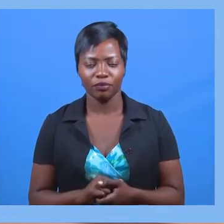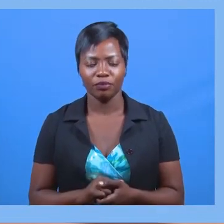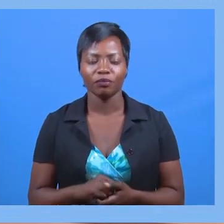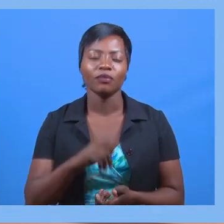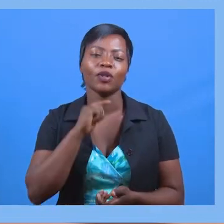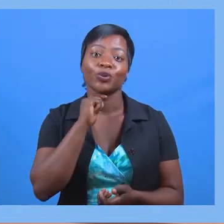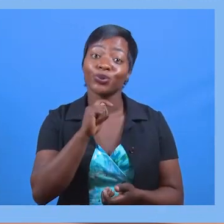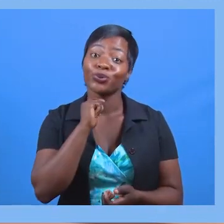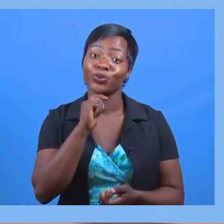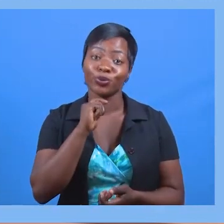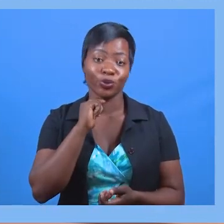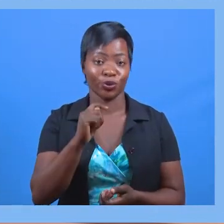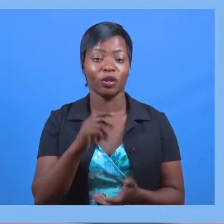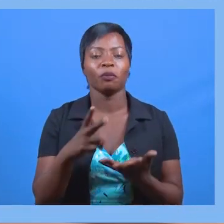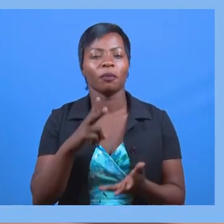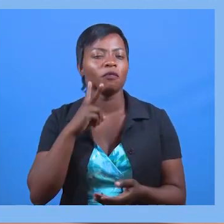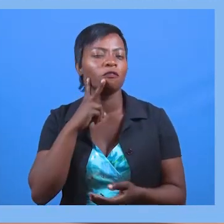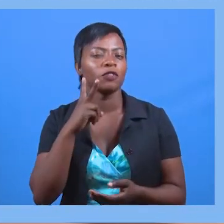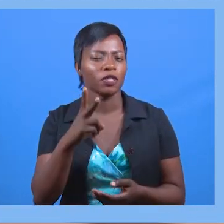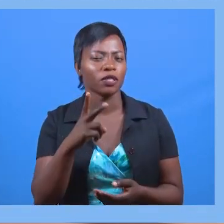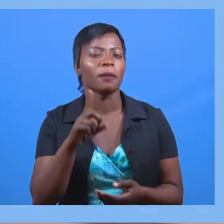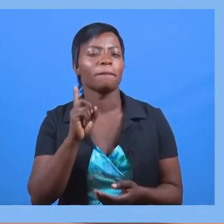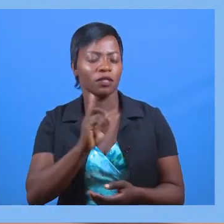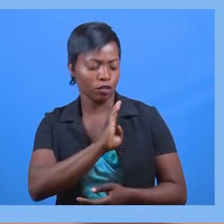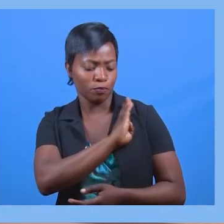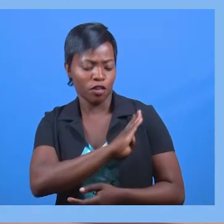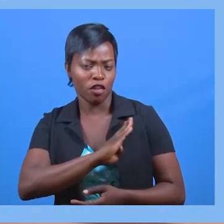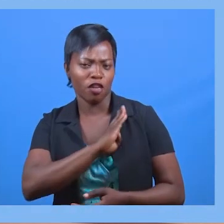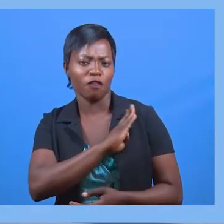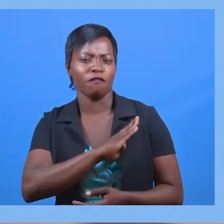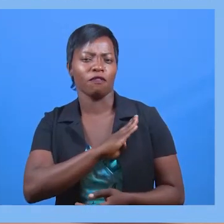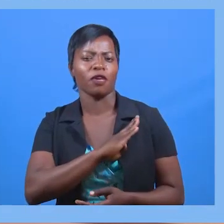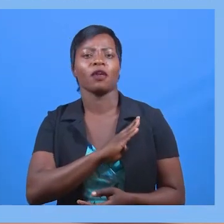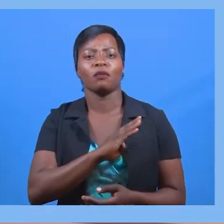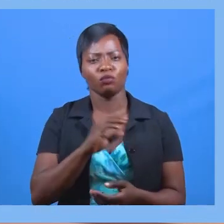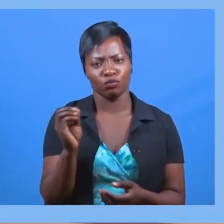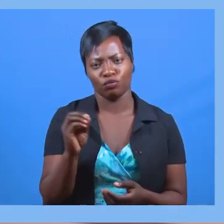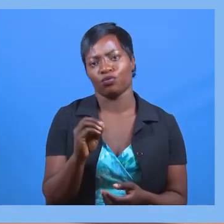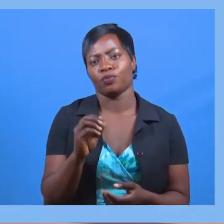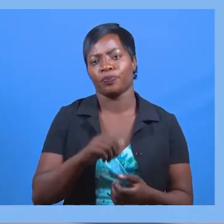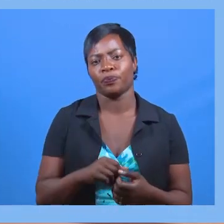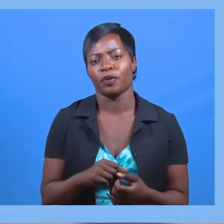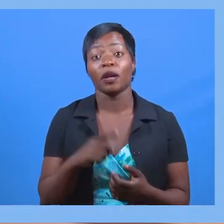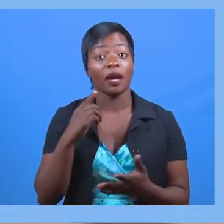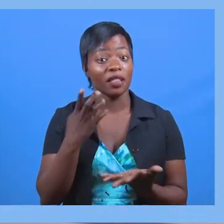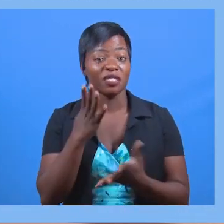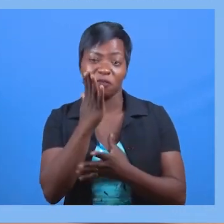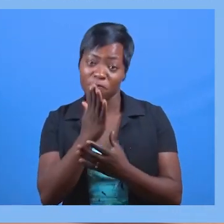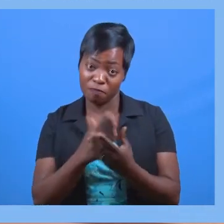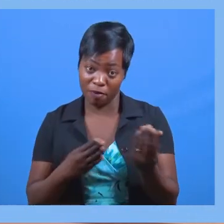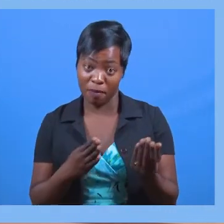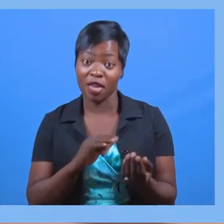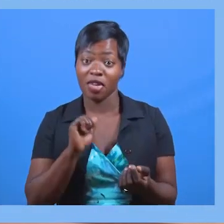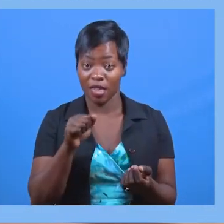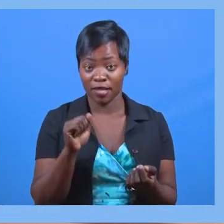chaiyo. Kana tichitarira vaenzi tinotarira neunhu hwavo. Apa pabatwa nyaya yekuba, asi ongororo netsvakiridzo iri kuratidza